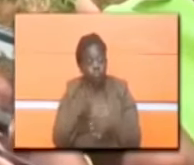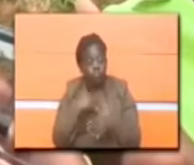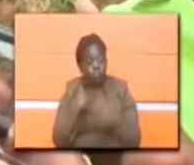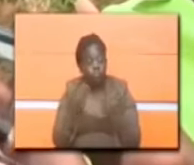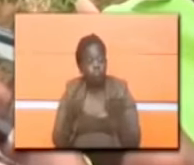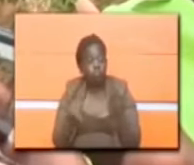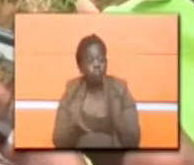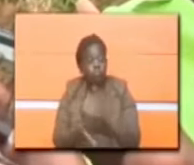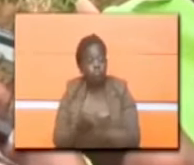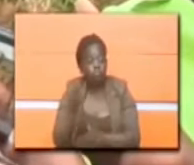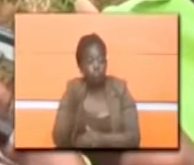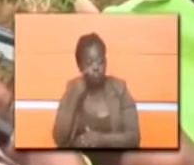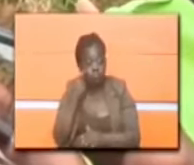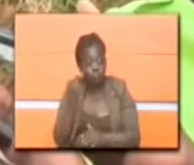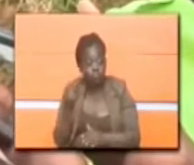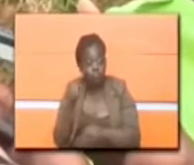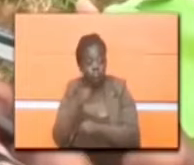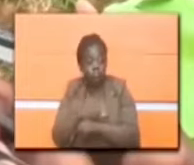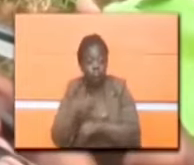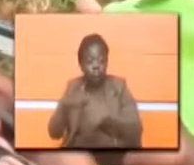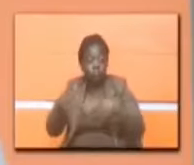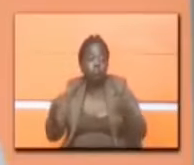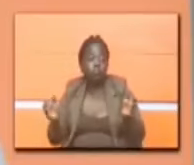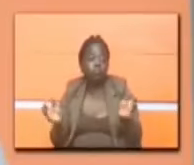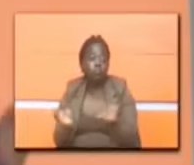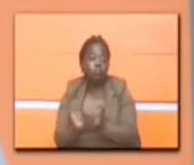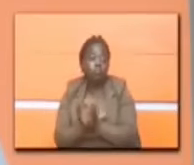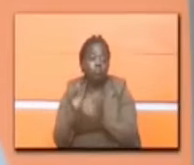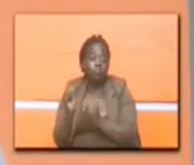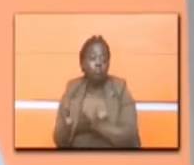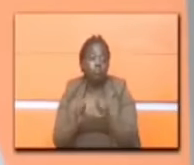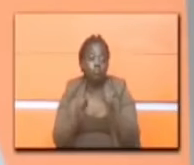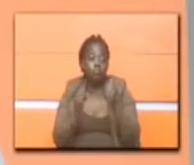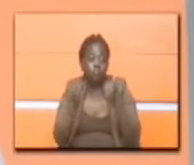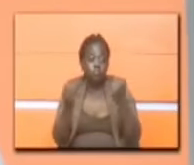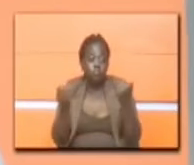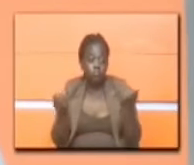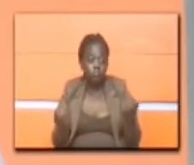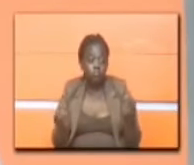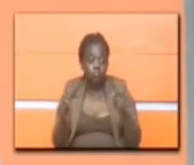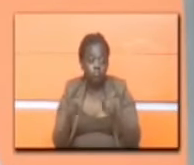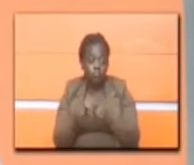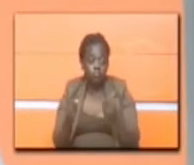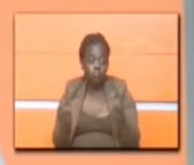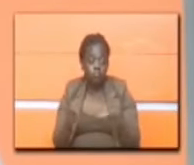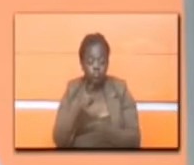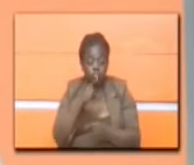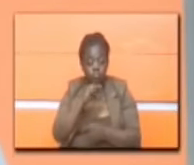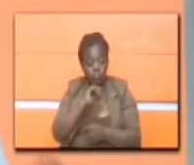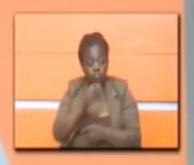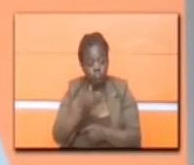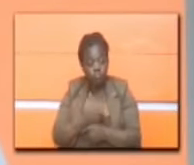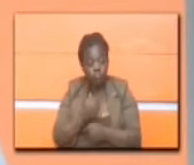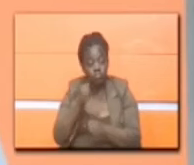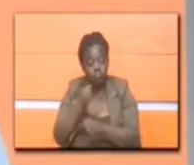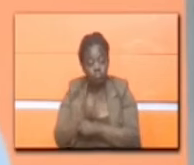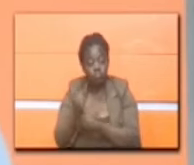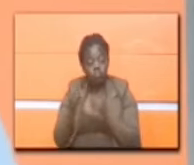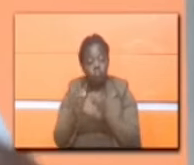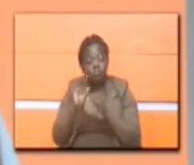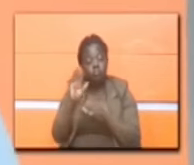amangu ddala okulaba nti essomero tuteekako ekikomera ate ekigumu abaana abaasomerako ano abakyala abaami abawala